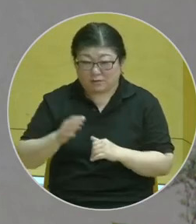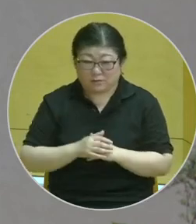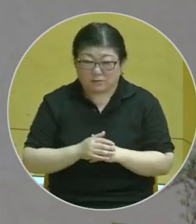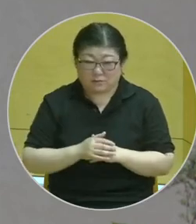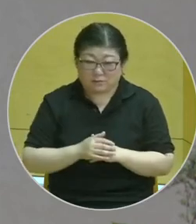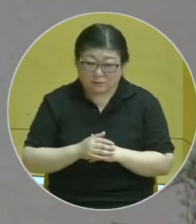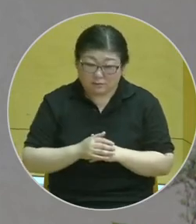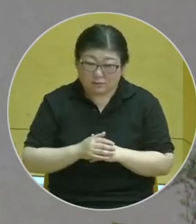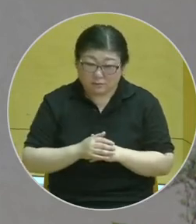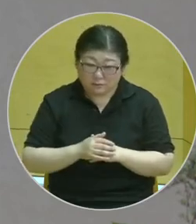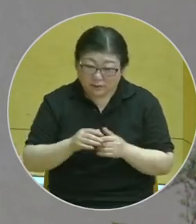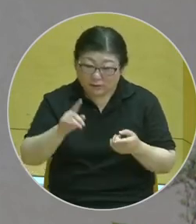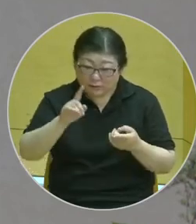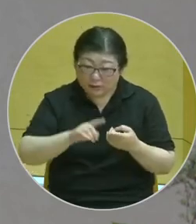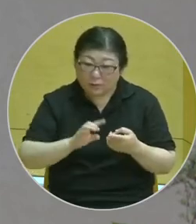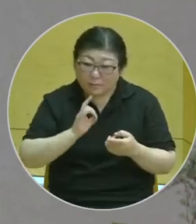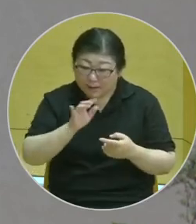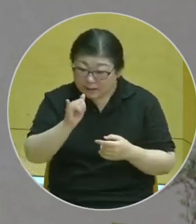같아요